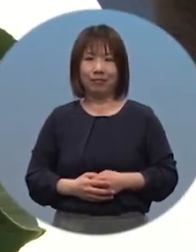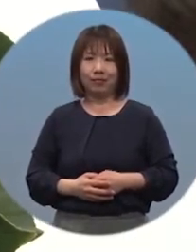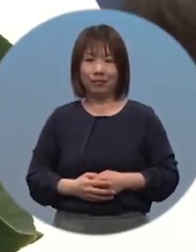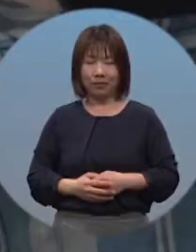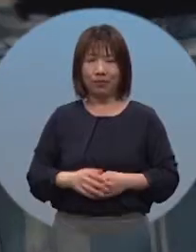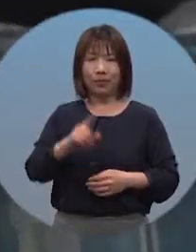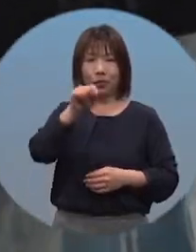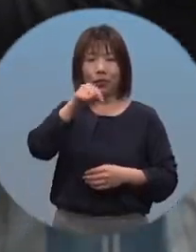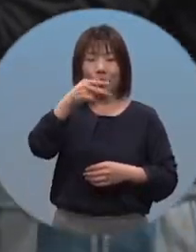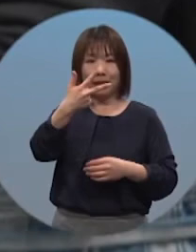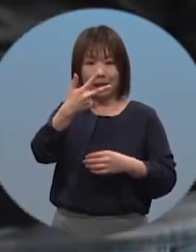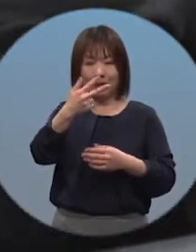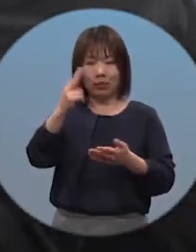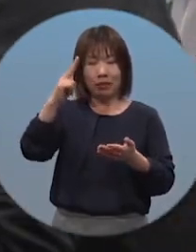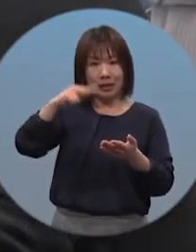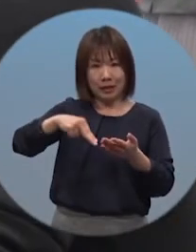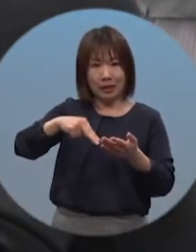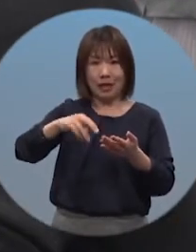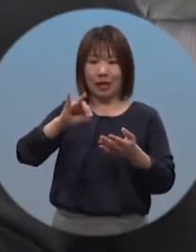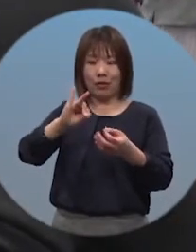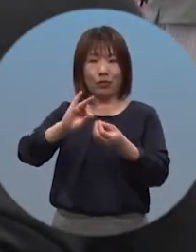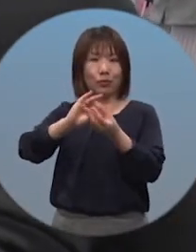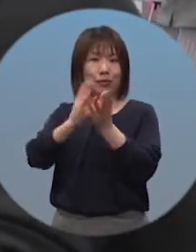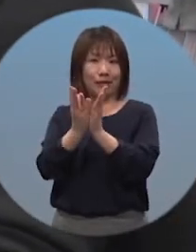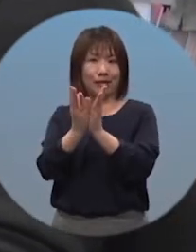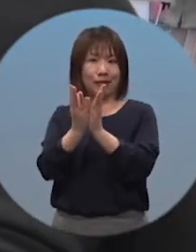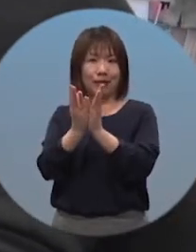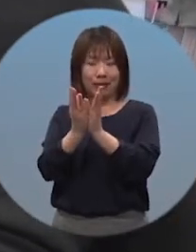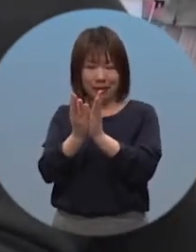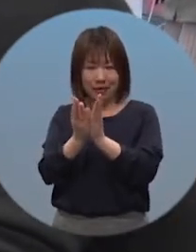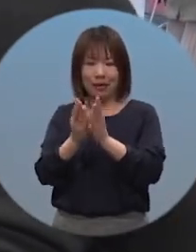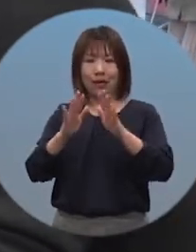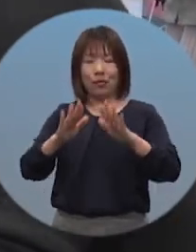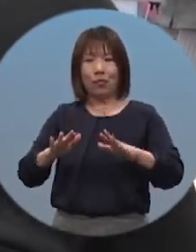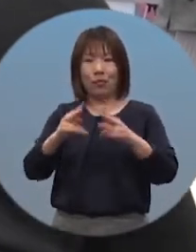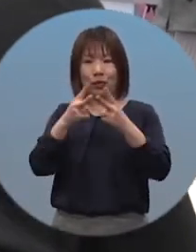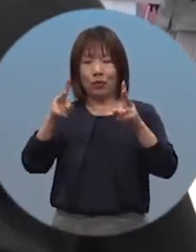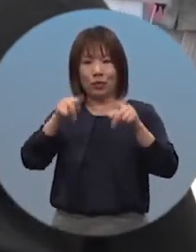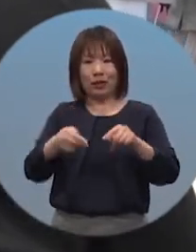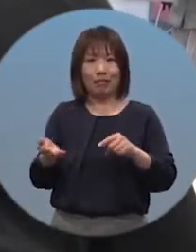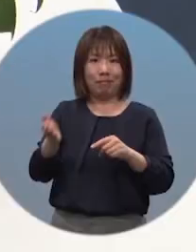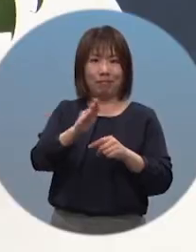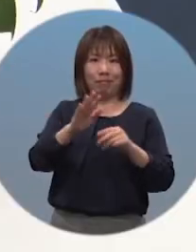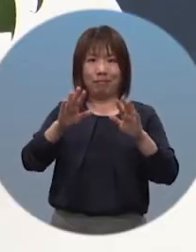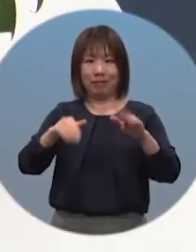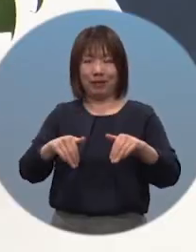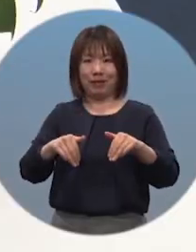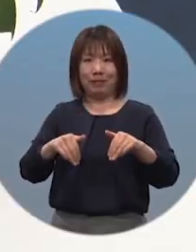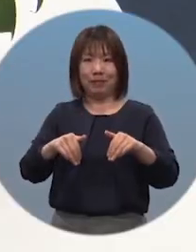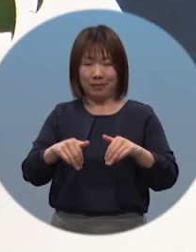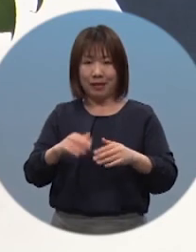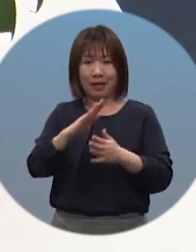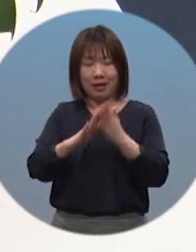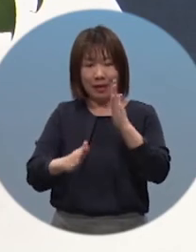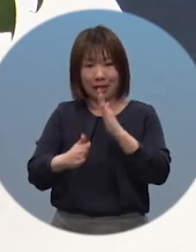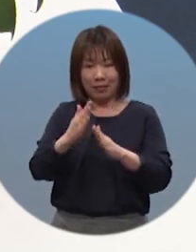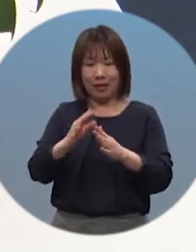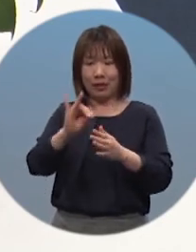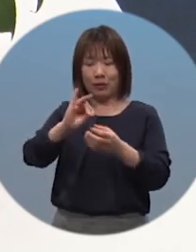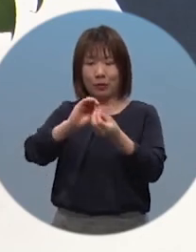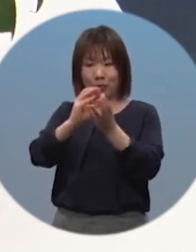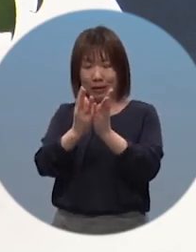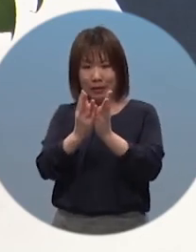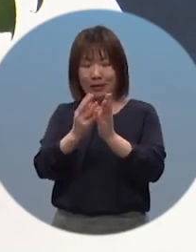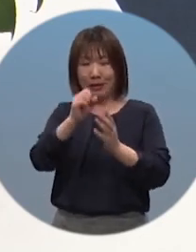市の花木ツバキにちなんだ今回の企画市のシンボルとして愛されるツバキの魅力を改めて知る